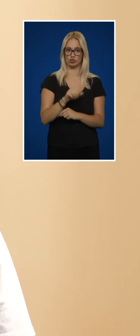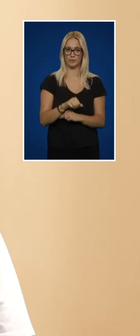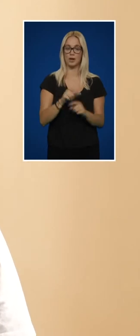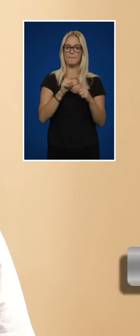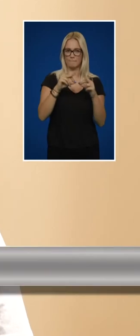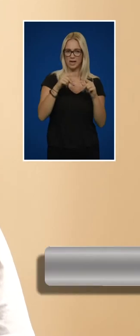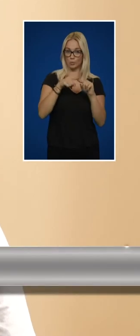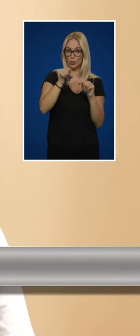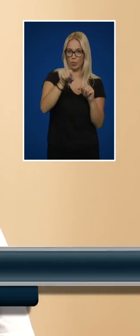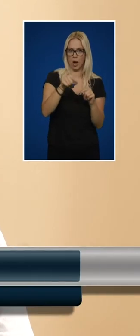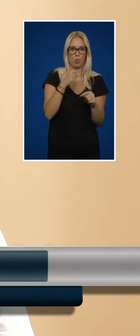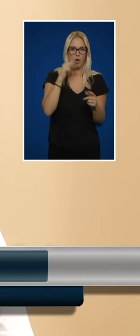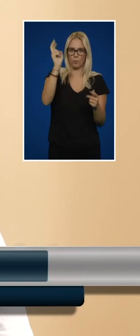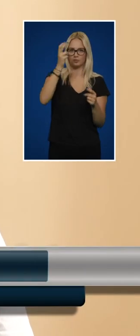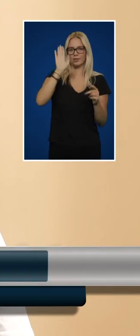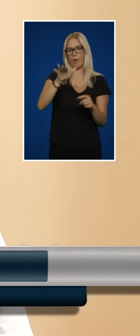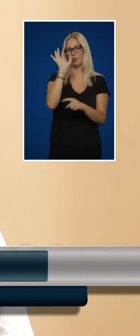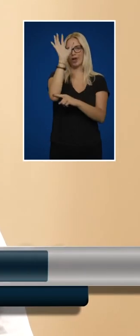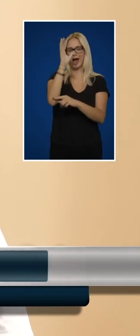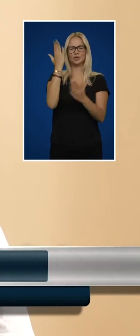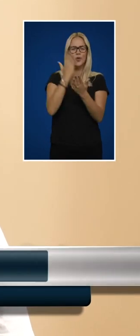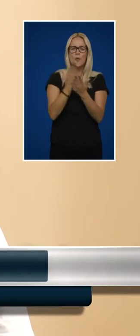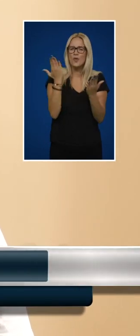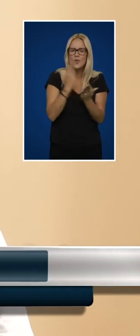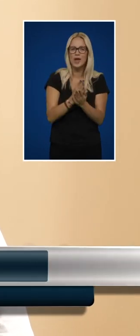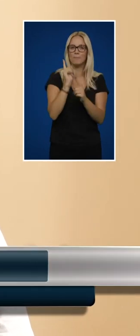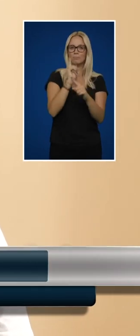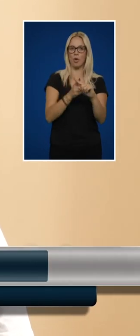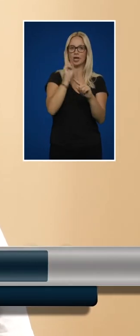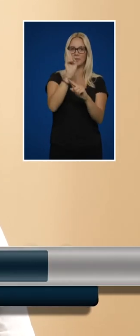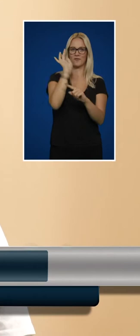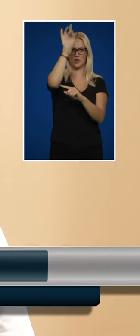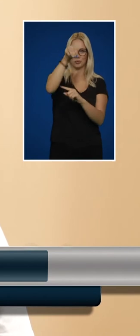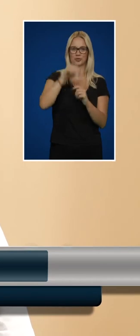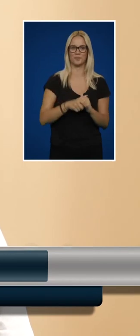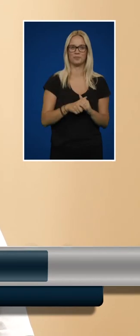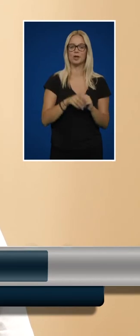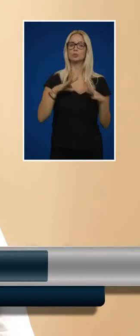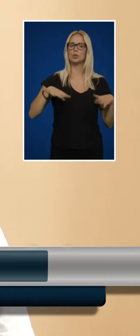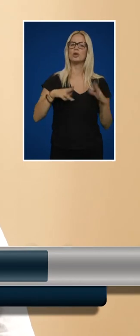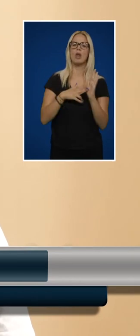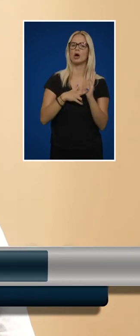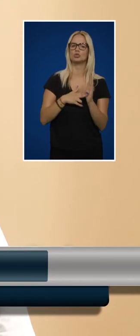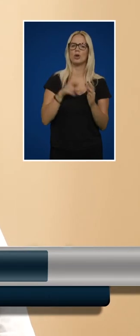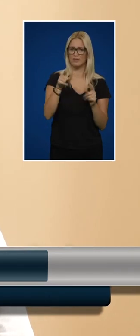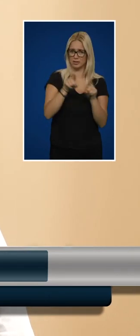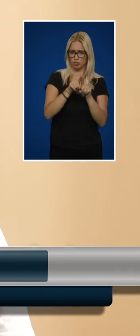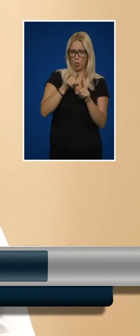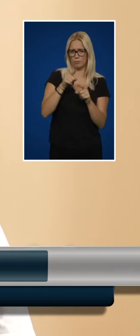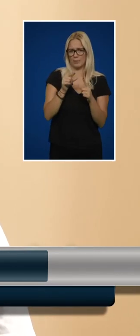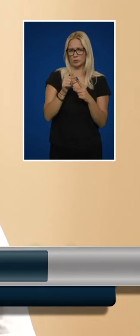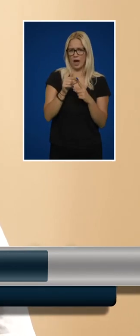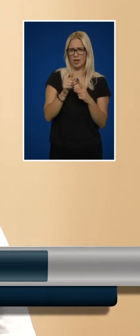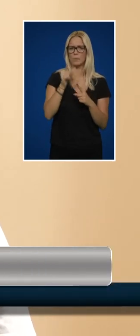Evo, ja se prije svega u ime kluba zahvaljujem što smo došli podržati jednu ovako